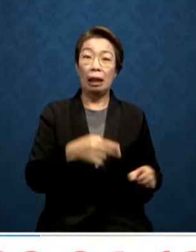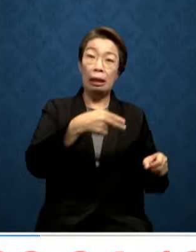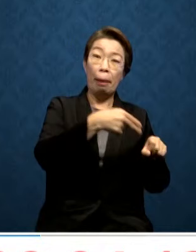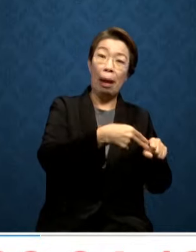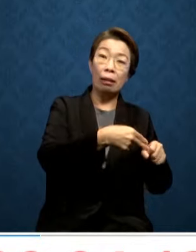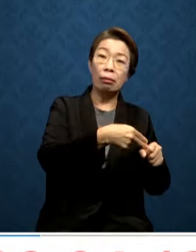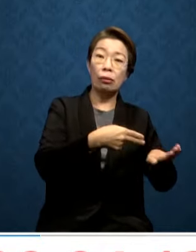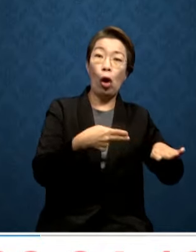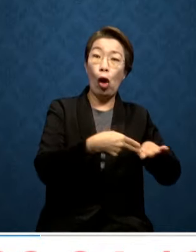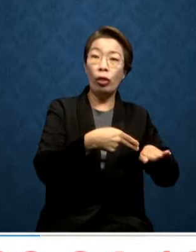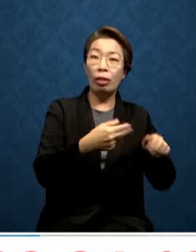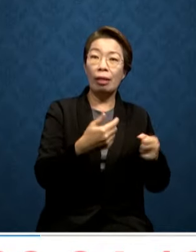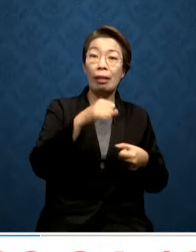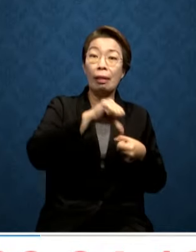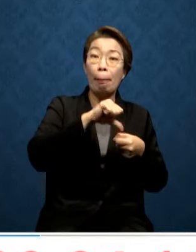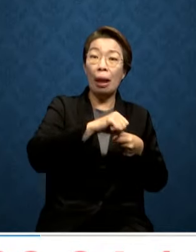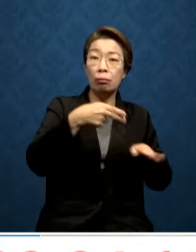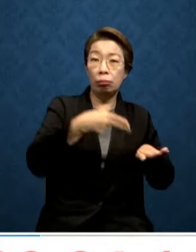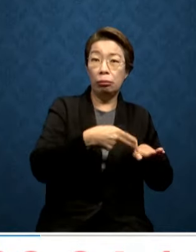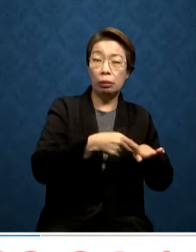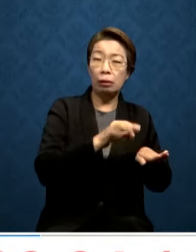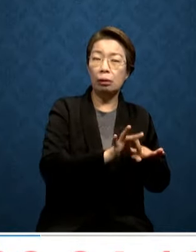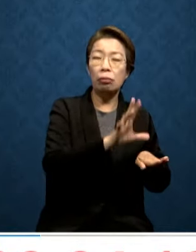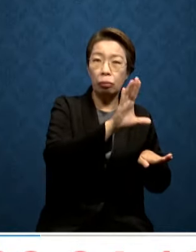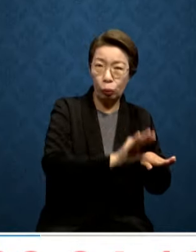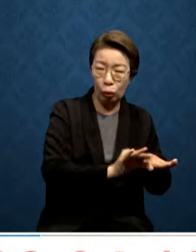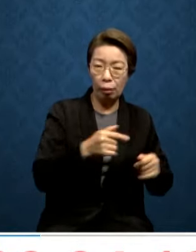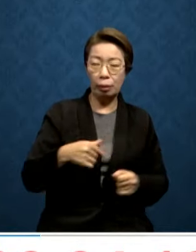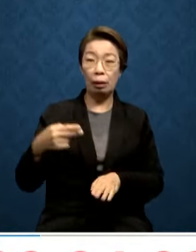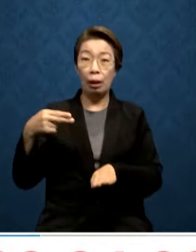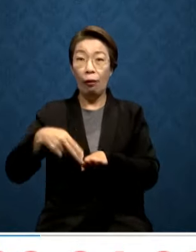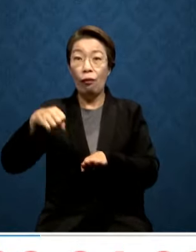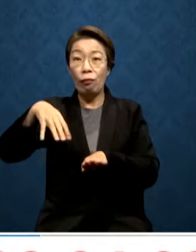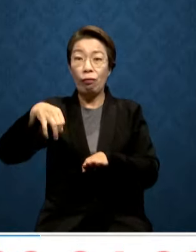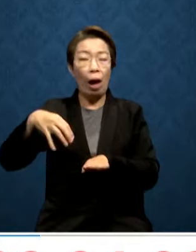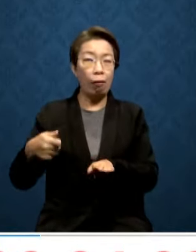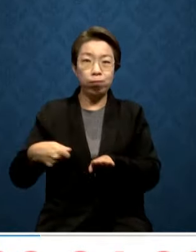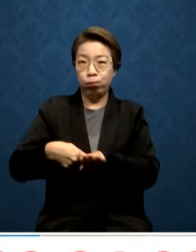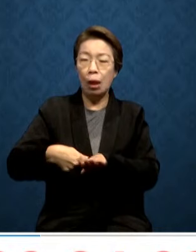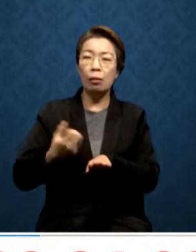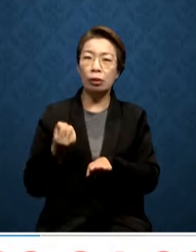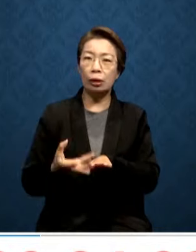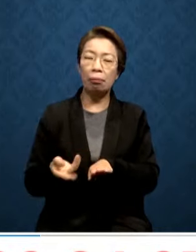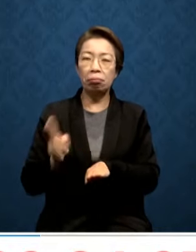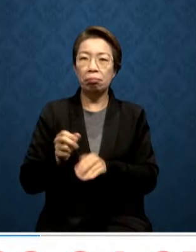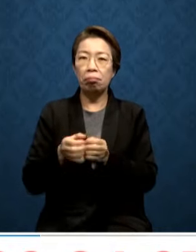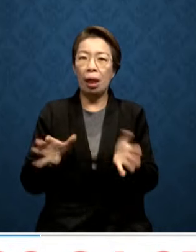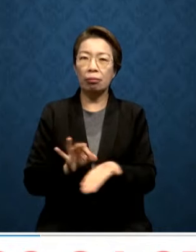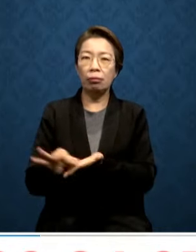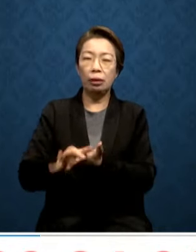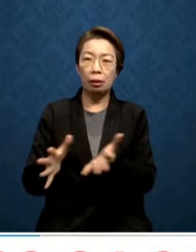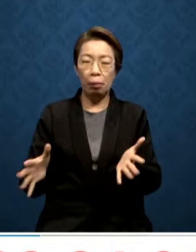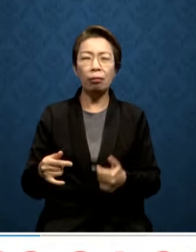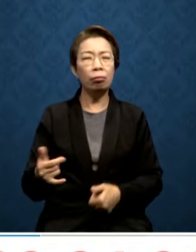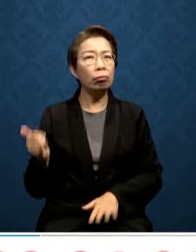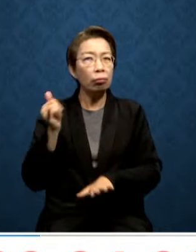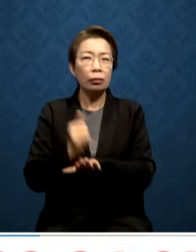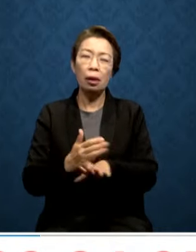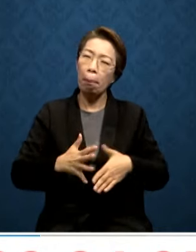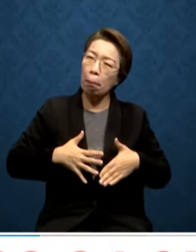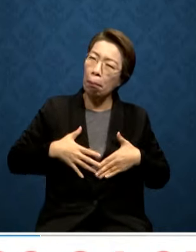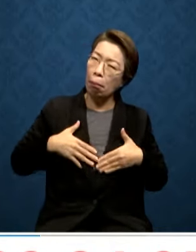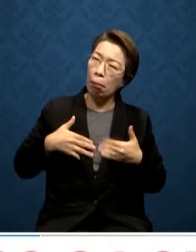เพราะมีรถไฟฟ้ามาแทนปัญหาของรถไฟฟ้าในวันนี้มีแล้วก็เรื่องของความสะดวกสบายก็มีคว